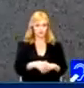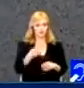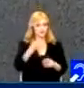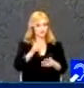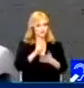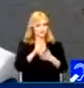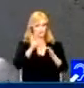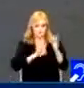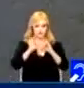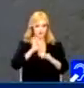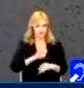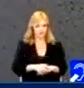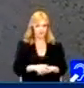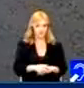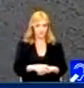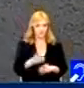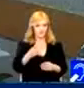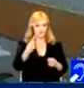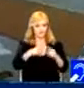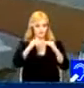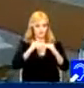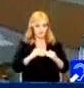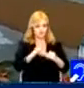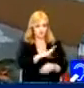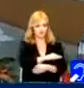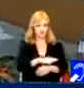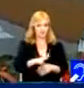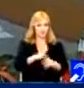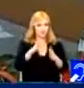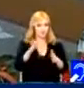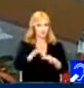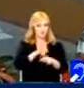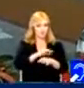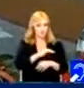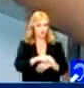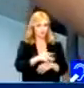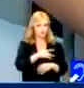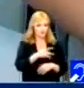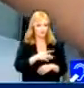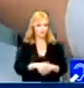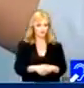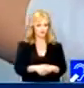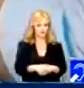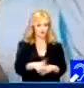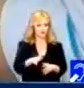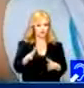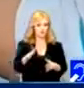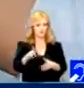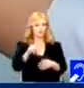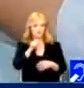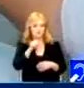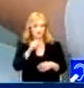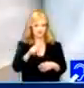primească pastile, scădem tensiunea arterială. Cele mai multe boli cardiovasculare sunt din cauza sedentarismului, iar un mod sănătos